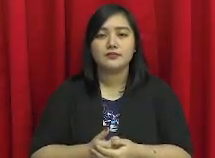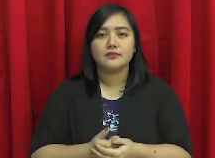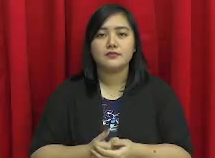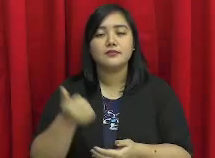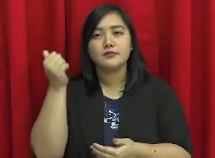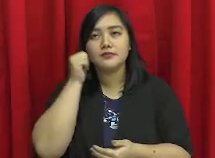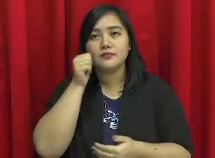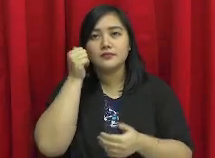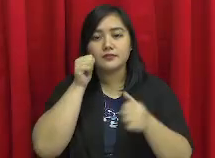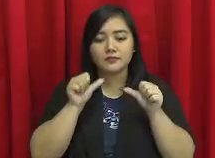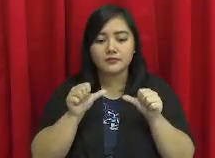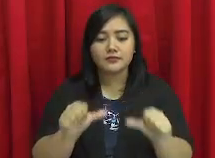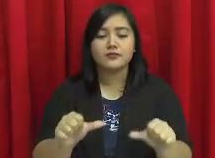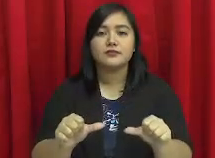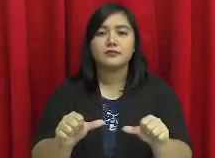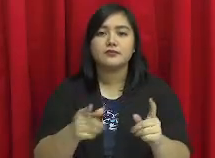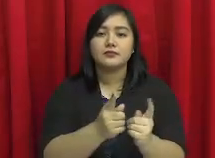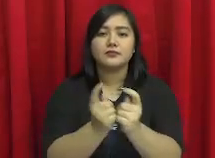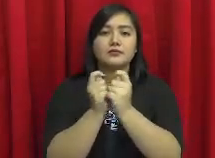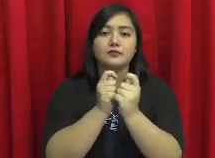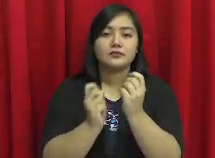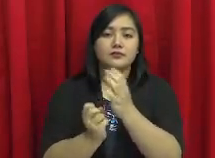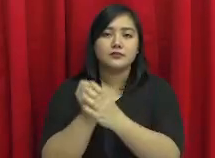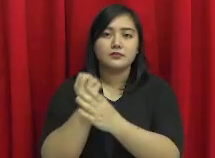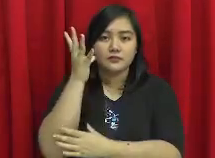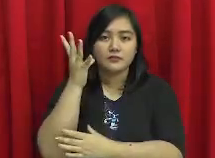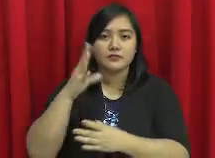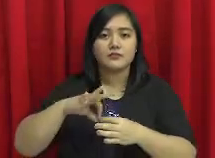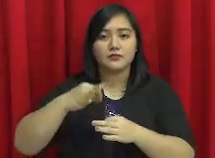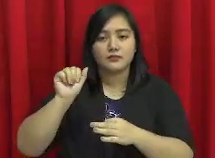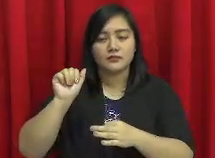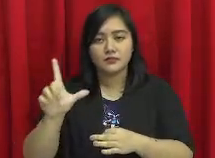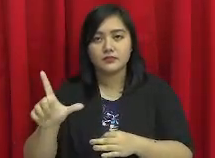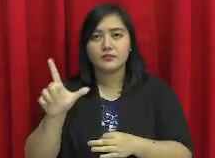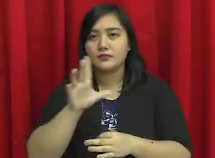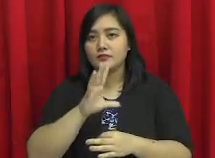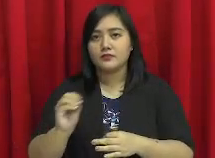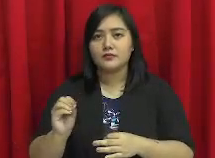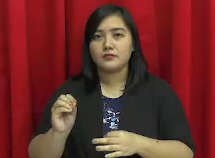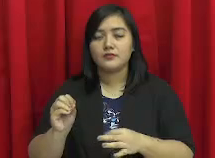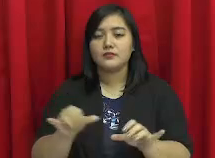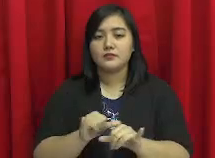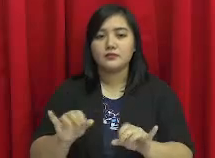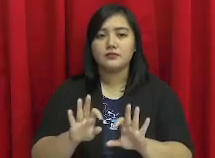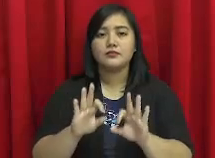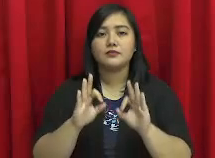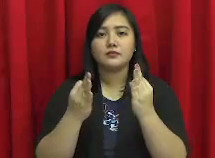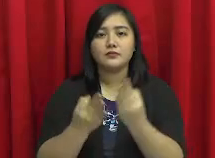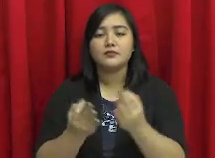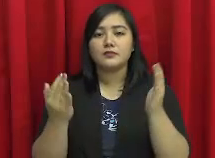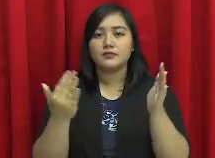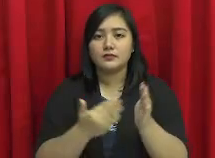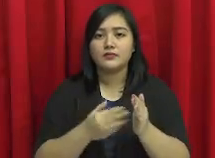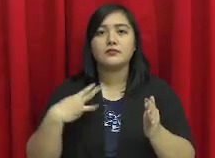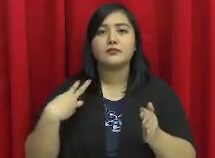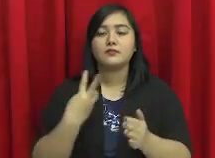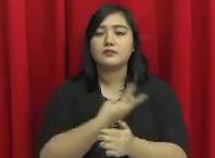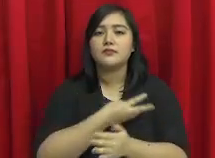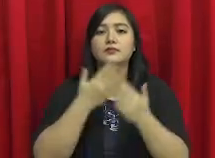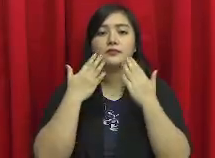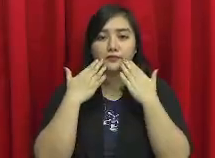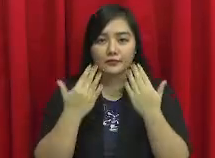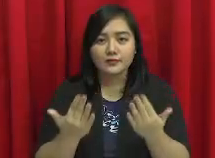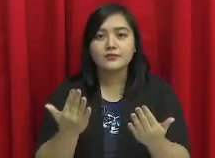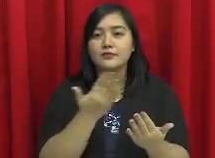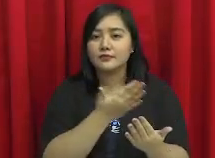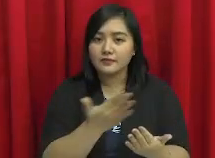tayong magsama-sama para sa ikalalago natin, Amen. Spiritual, at ng ating pamilya. And again, ay kami po ay nagpapasalamat that you